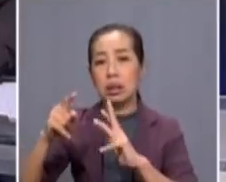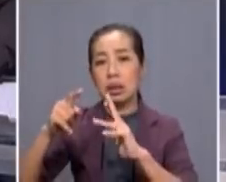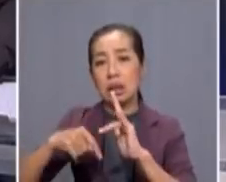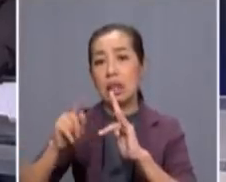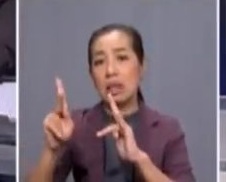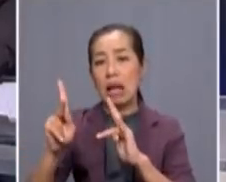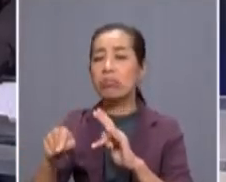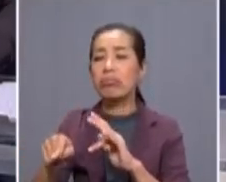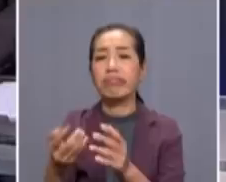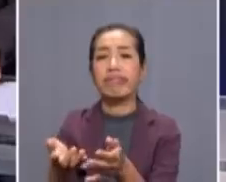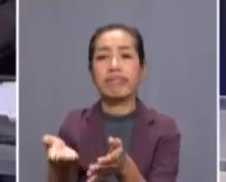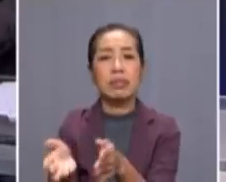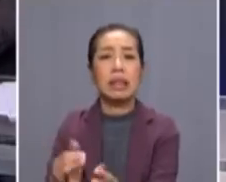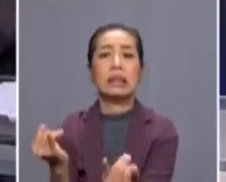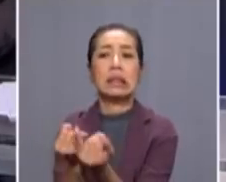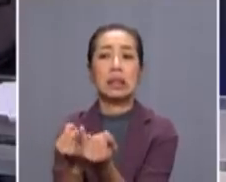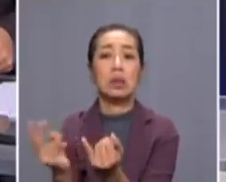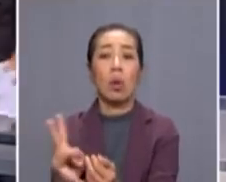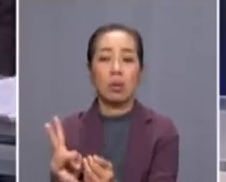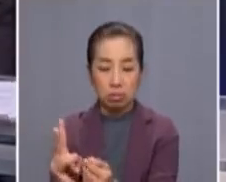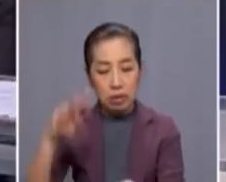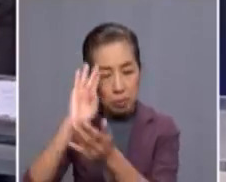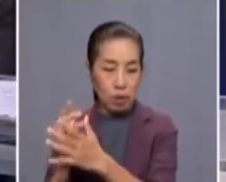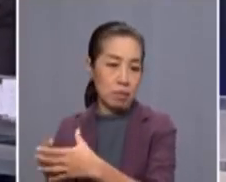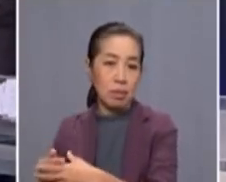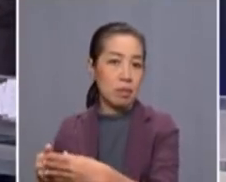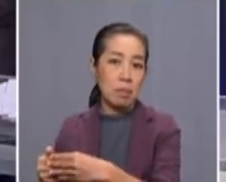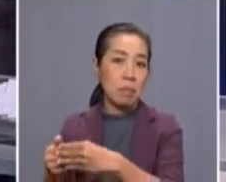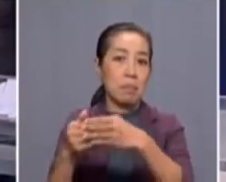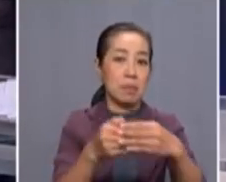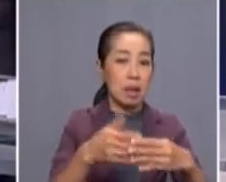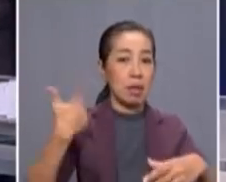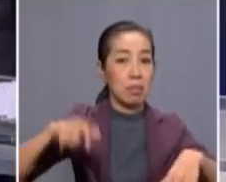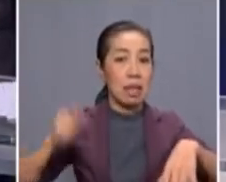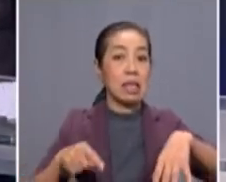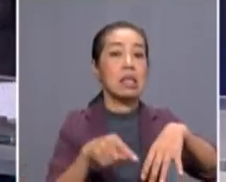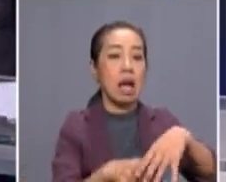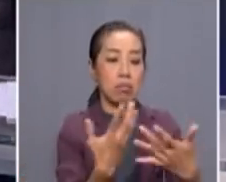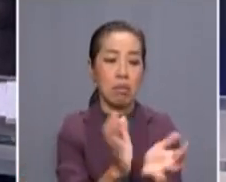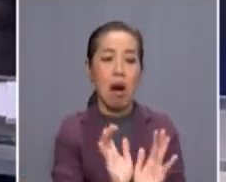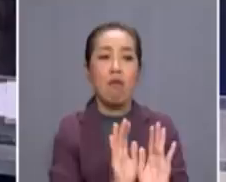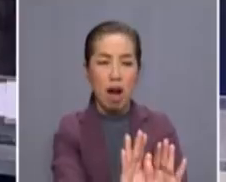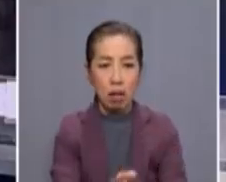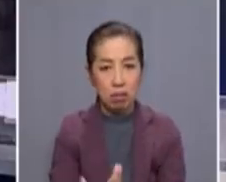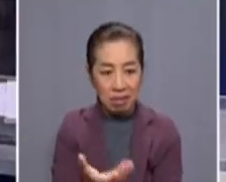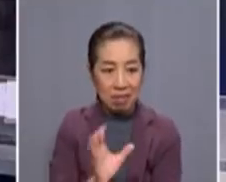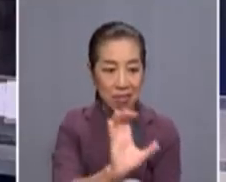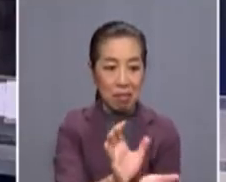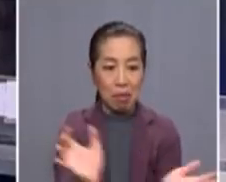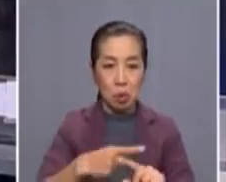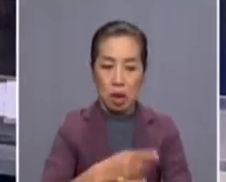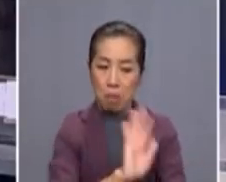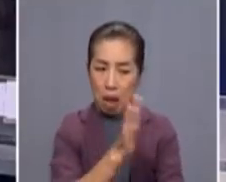นะครับนำตัวไปส่งศาลจังหวัดสระบุรีเพื่อฝากขังคัดค้านการประกันตัวนะครับเนื่องจากเกรงว่าผู้ต้องหาเนี่ยจะ